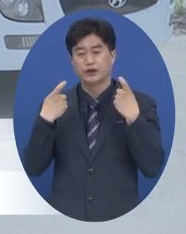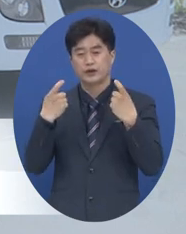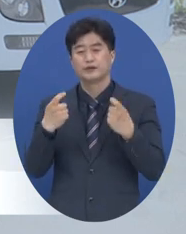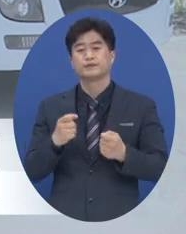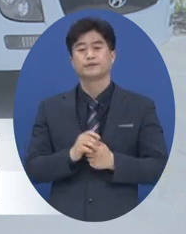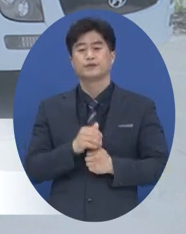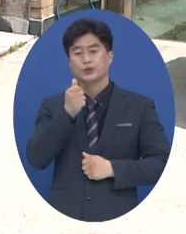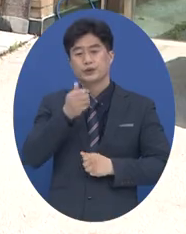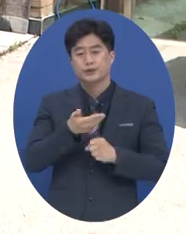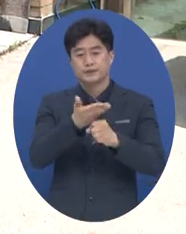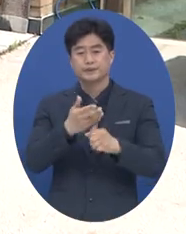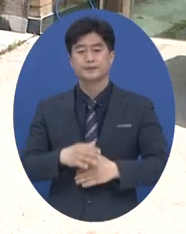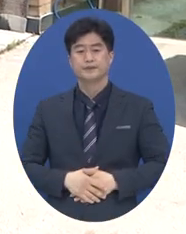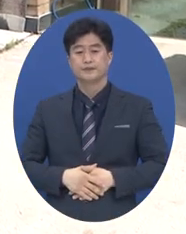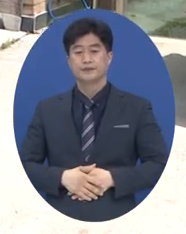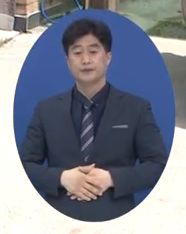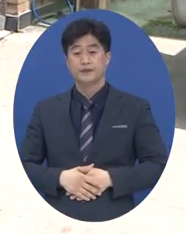취재했습니다.